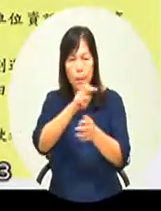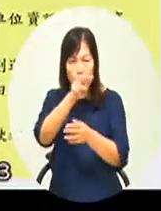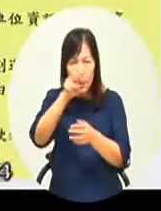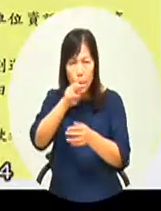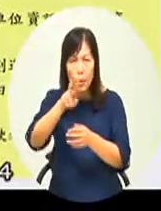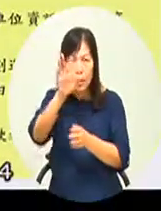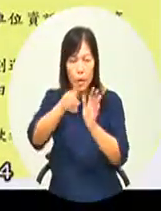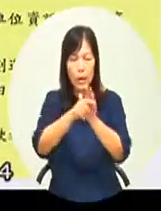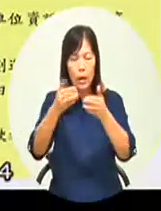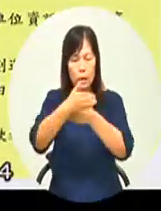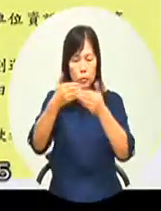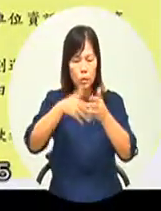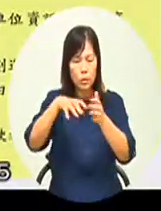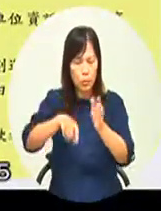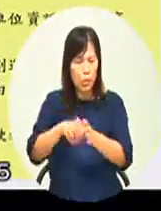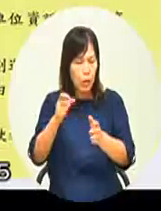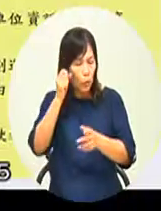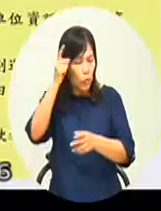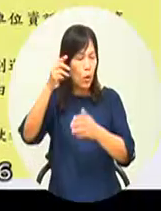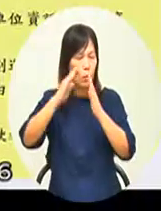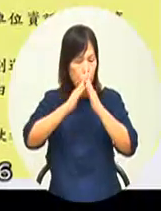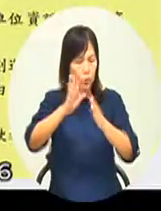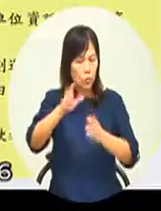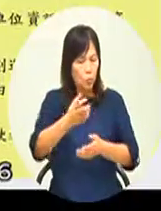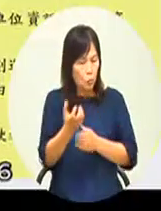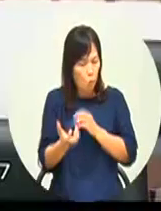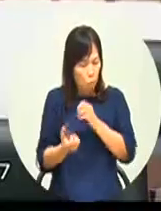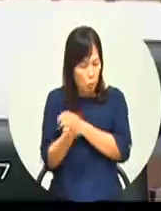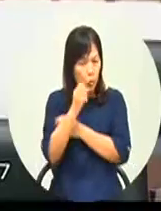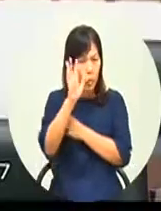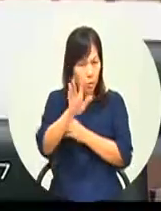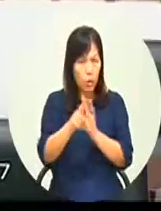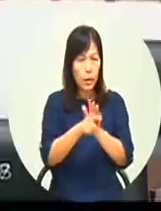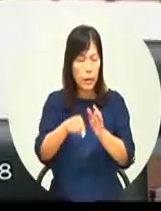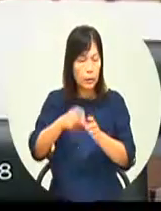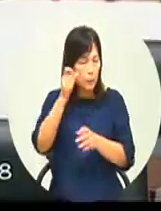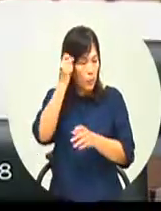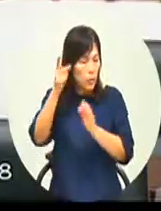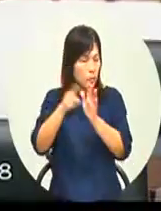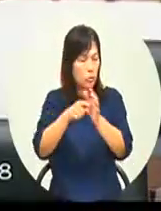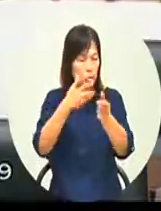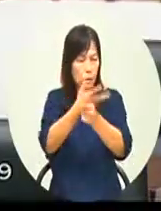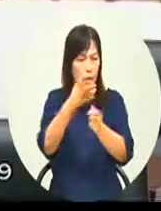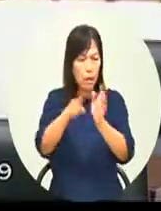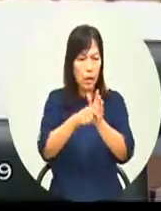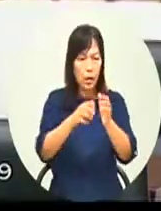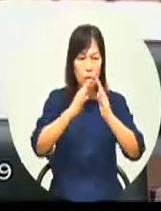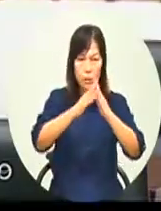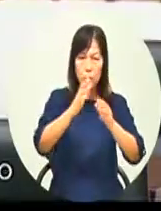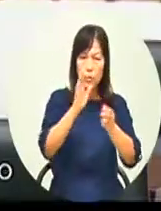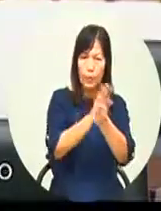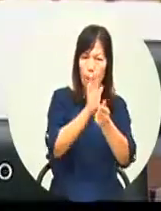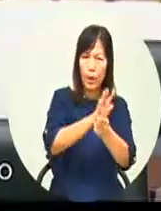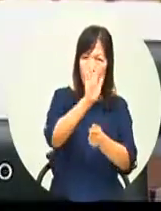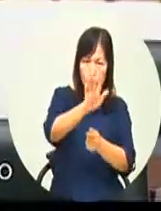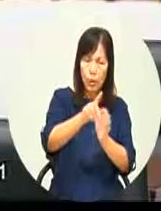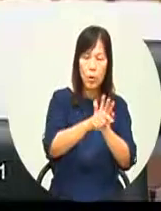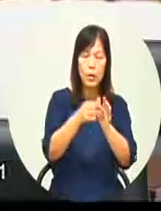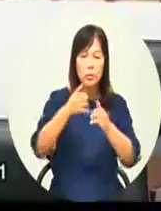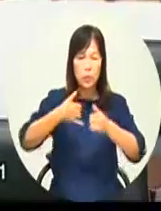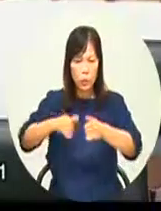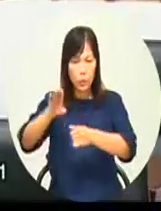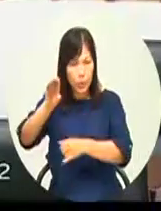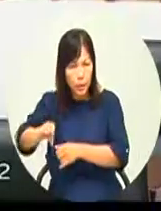通局对智慧城市也相当用心哦，但是这些智慧可以让城市更有效率，可是交通局的路边停车